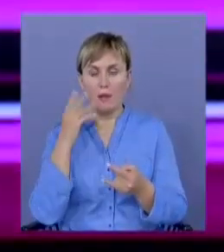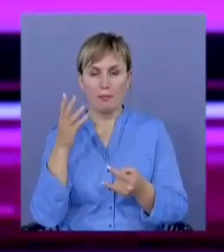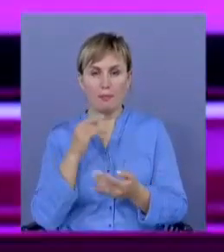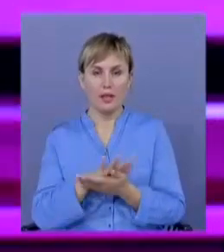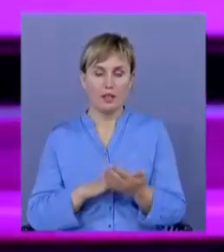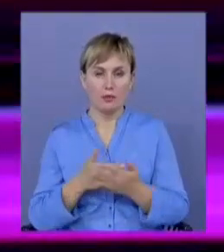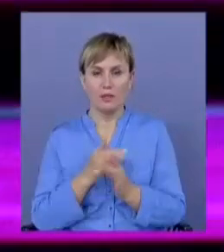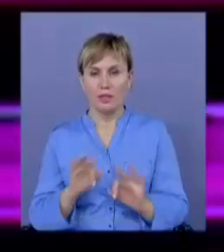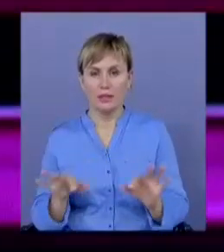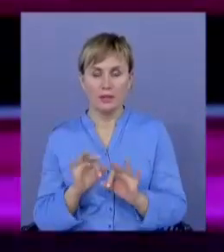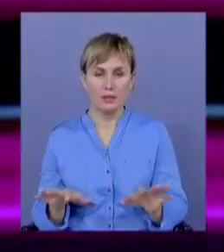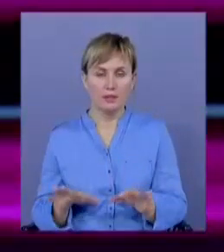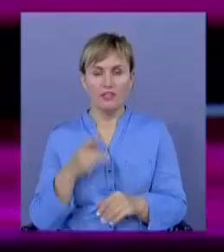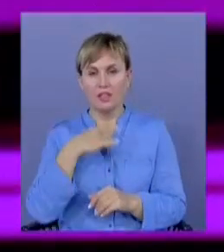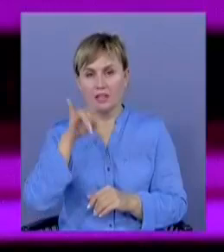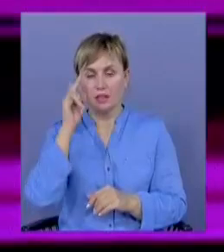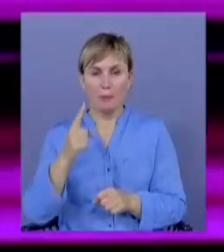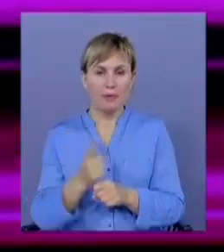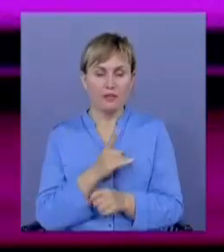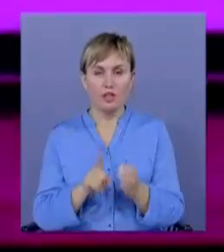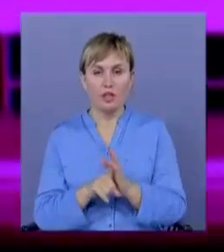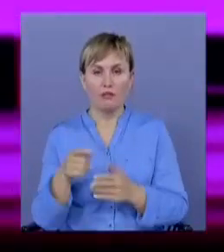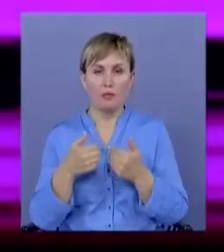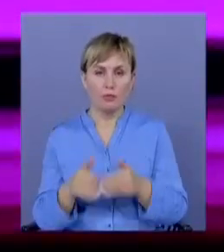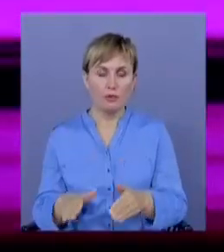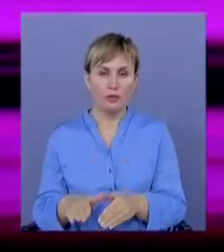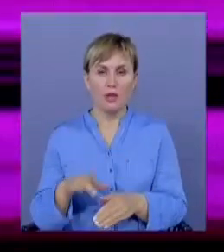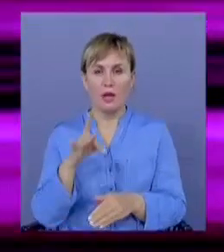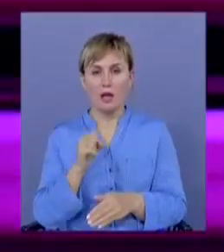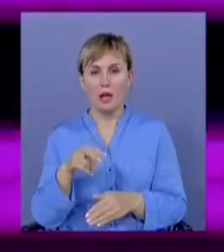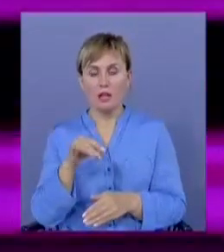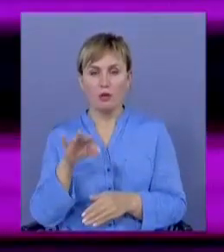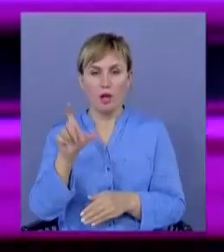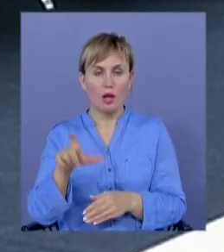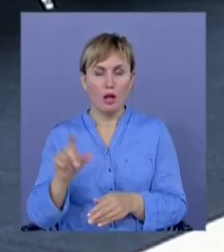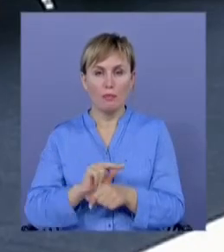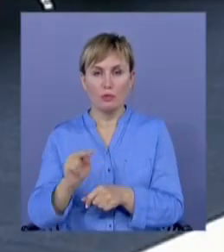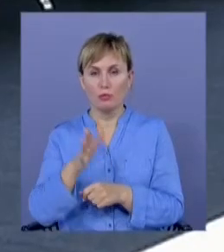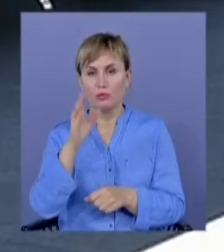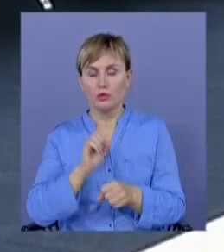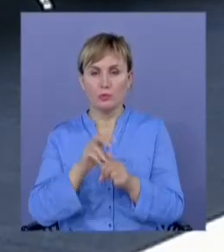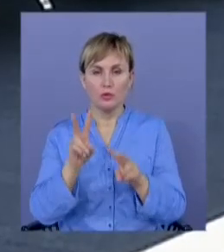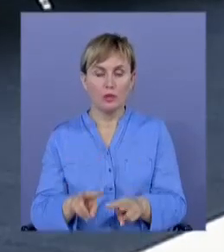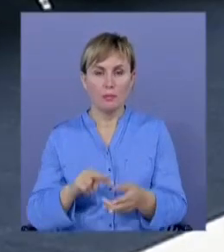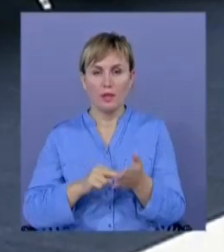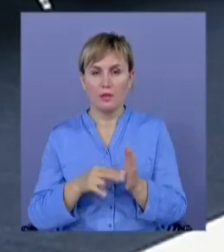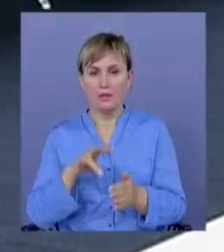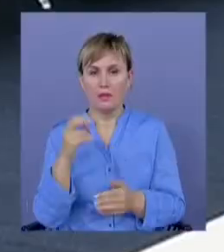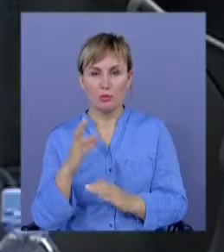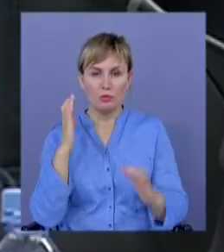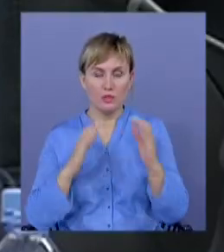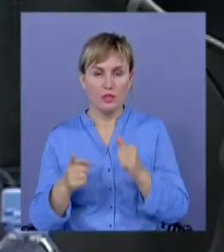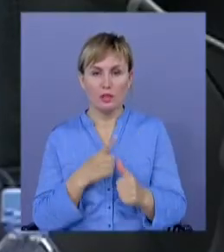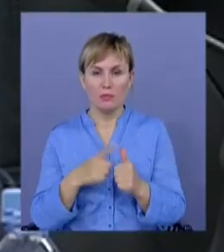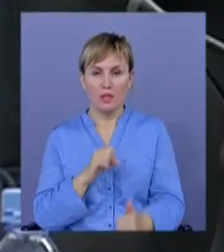«Алматы» и продолжаем выпуск. В Казахстане впервые начнут выпускать радиоэкологов. Обучать будущих специалистов планируют в Национальном